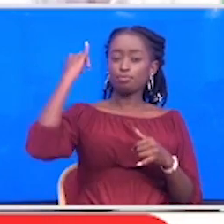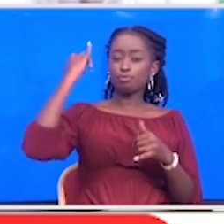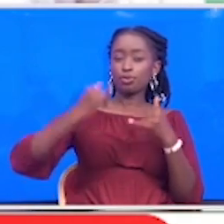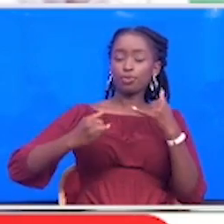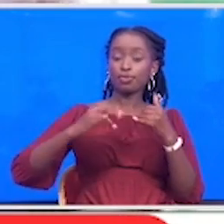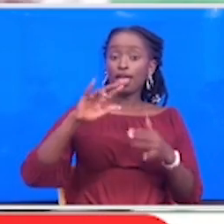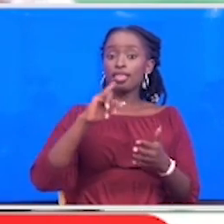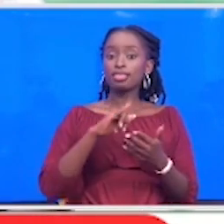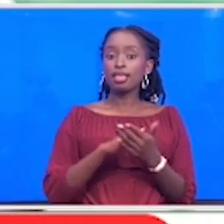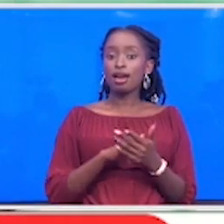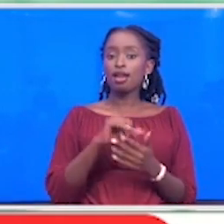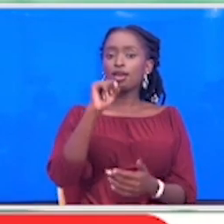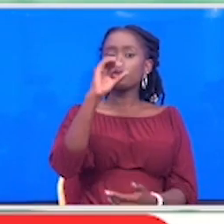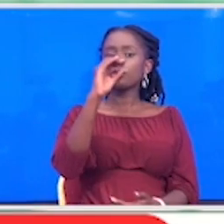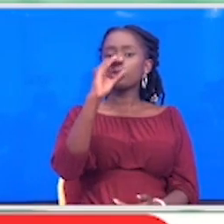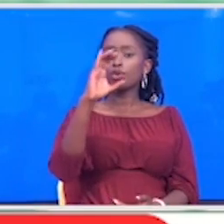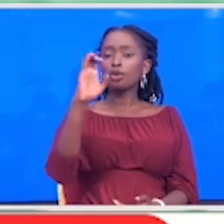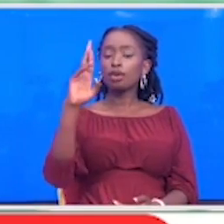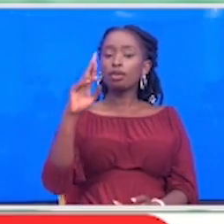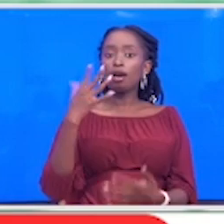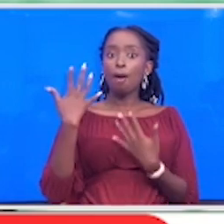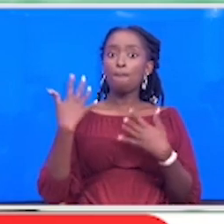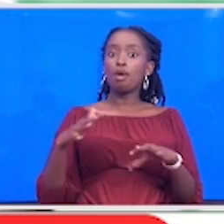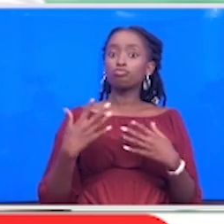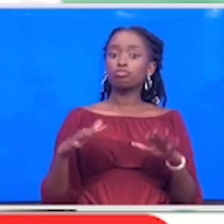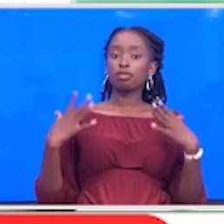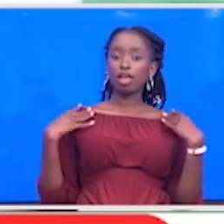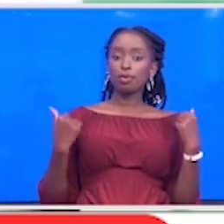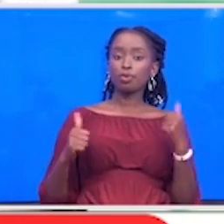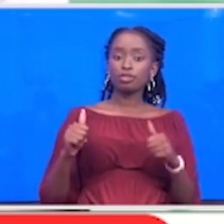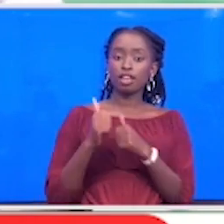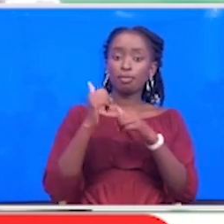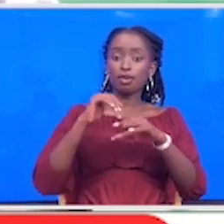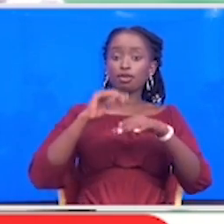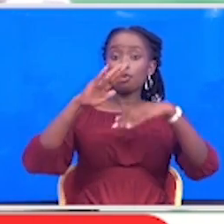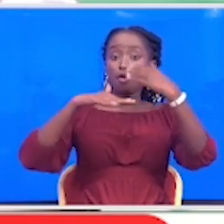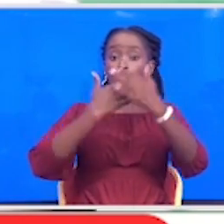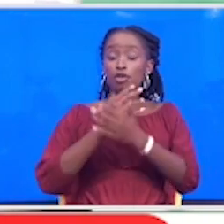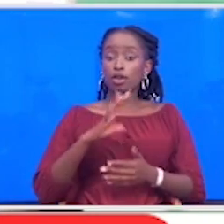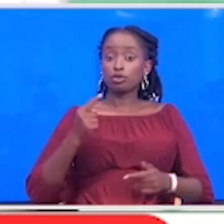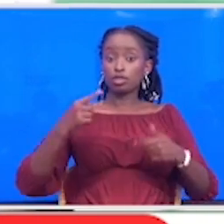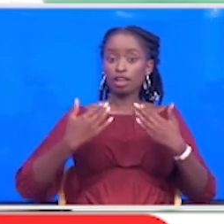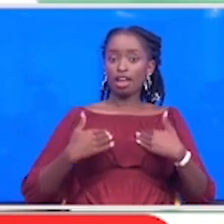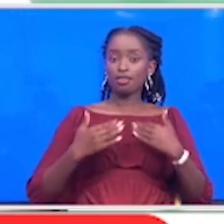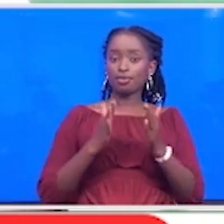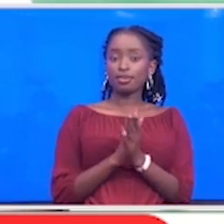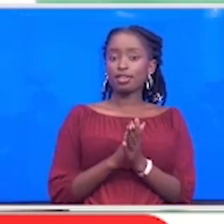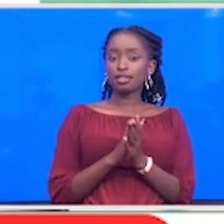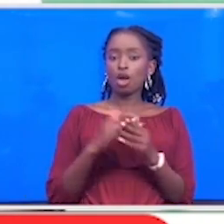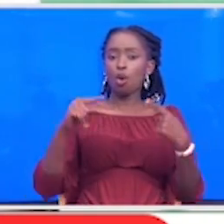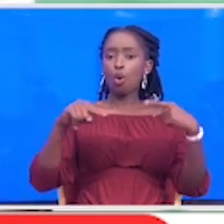soccer extravaganza that has been happening across the country. So today we have the Nyanza regional winners,